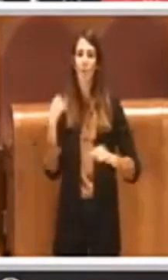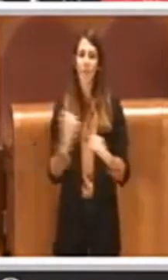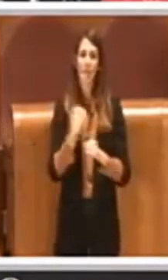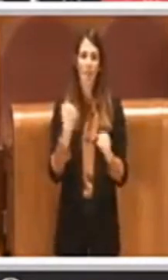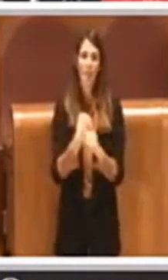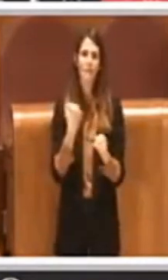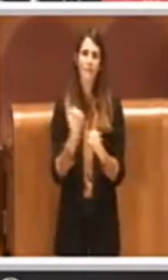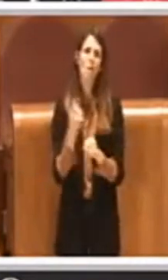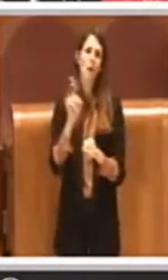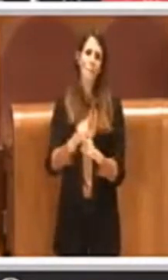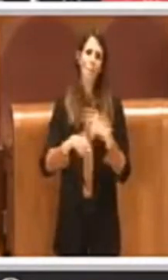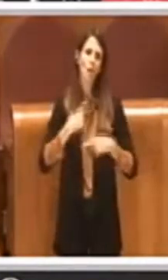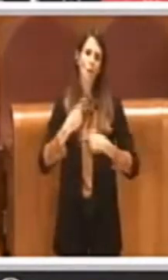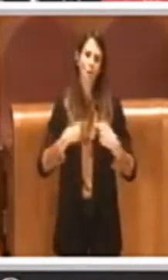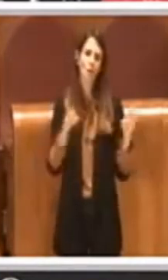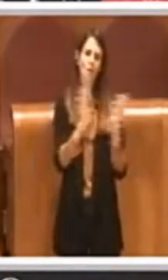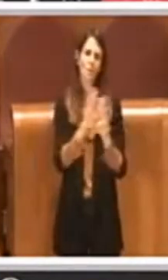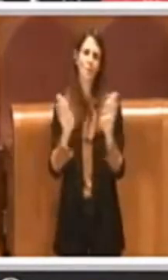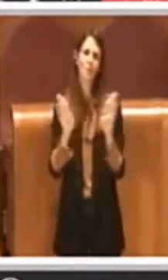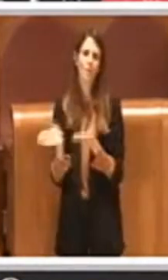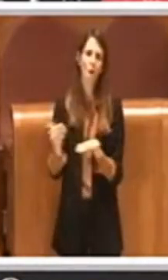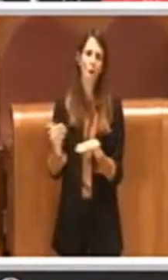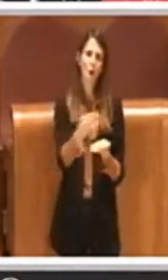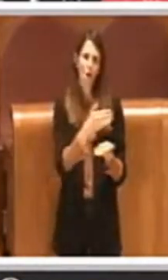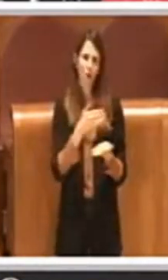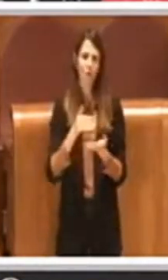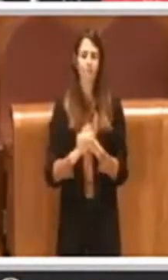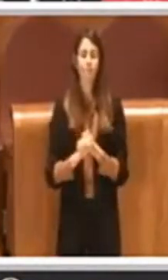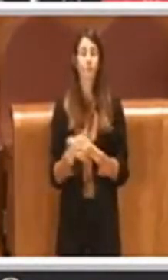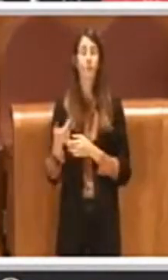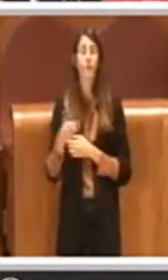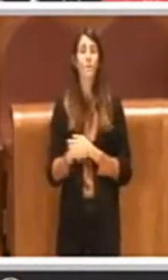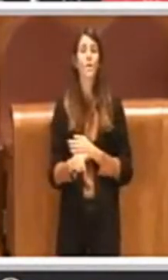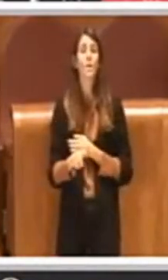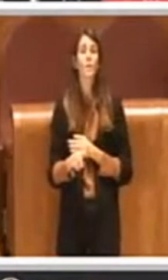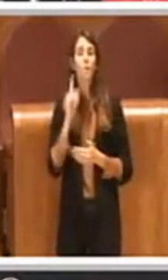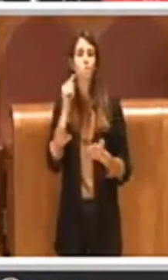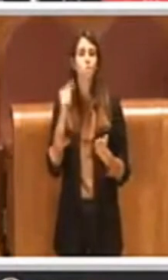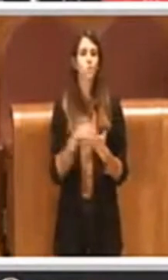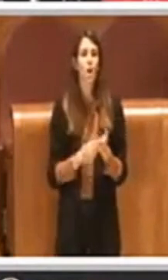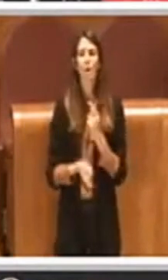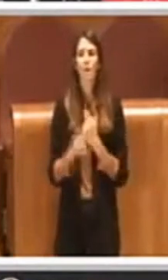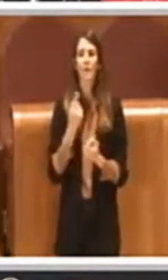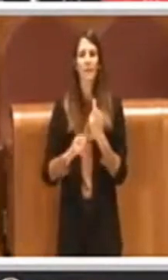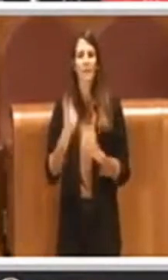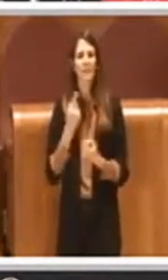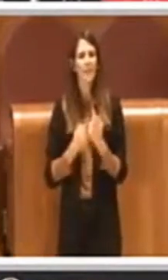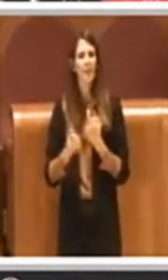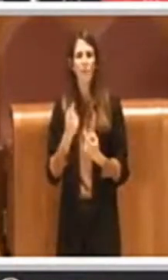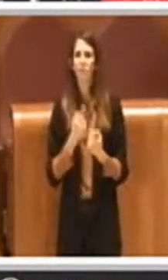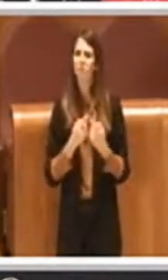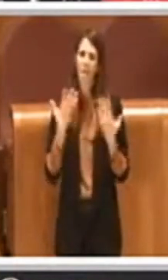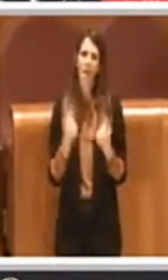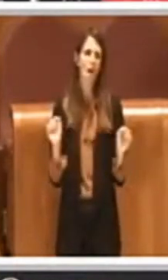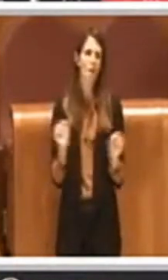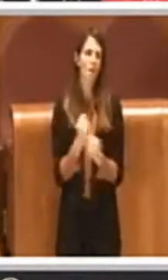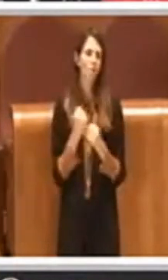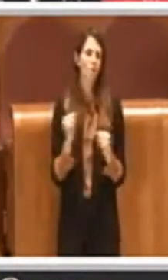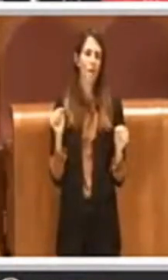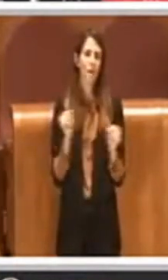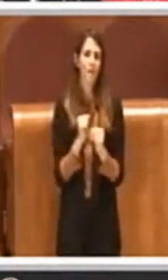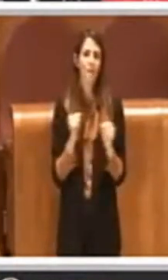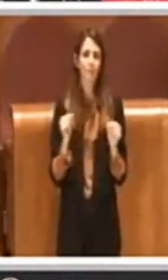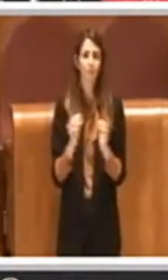al contempo rimanere con il porta a porta perché questa questo tornare indietro non è assolutamente accettabile